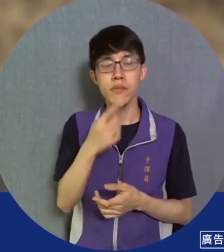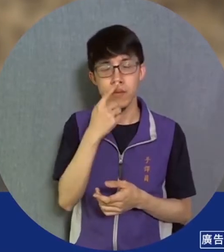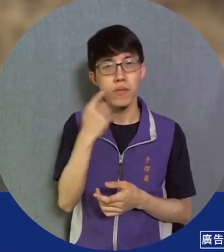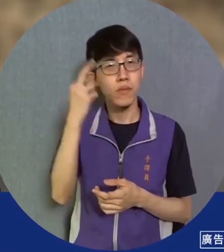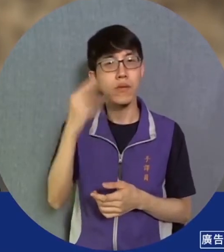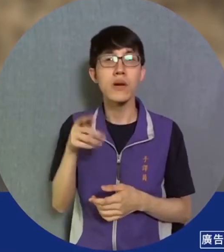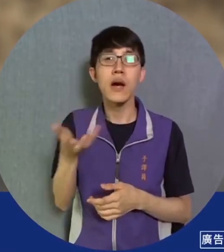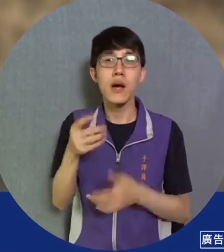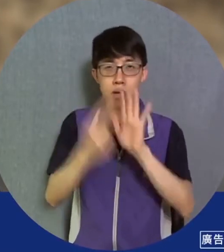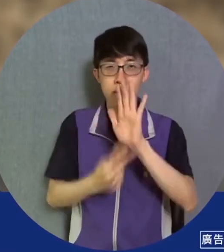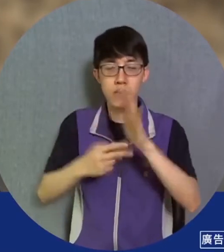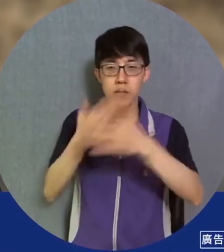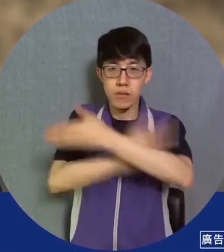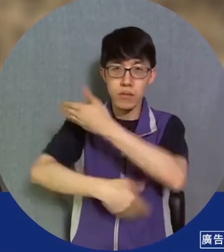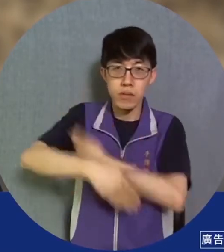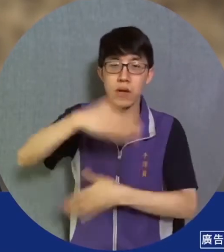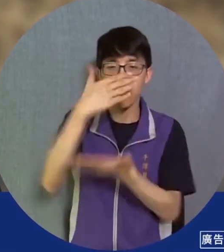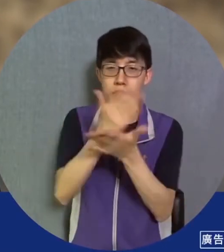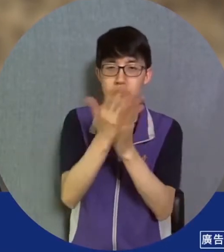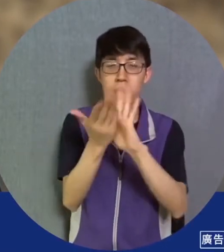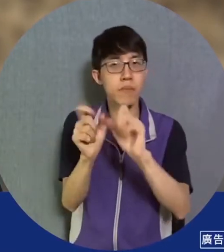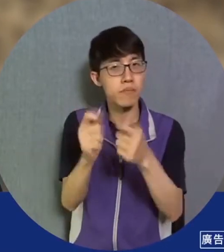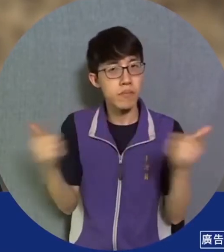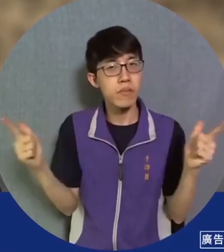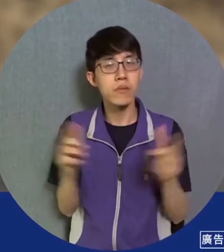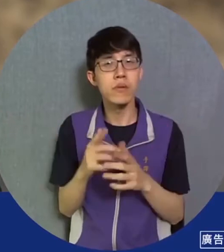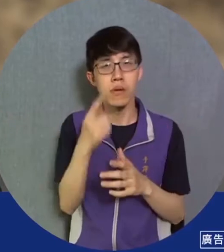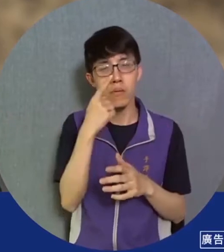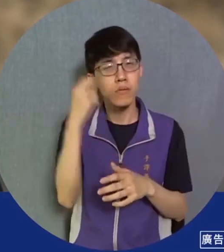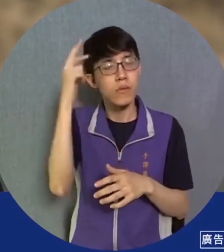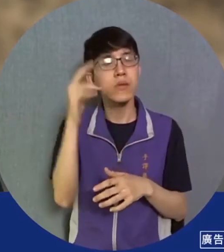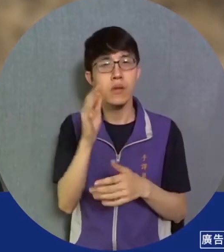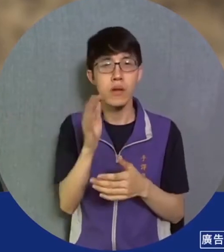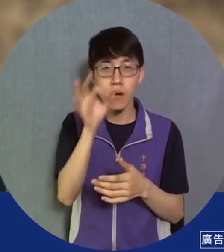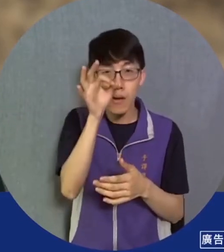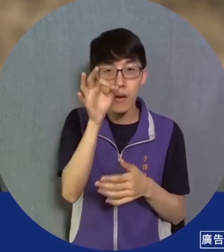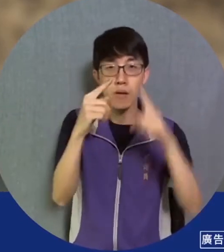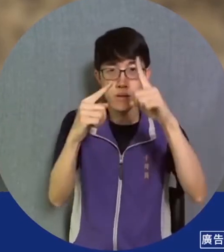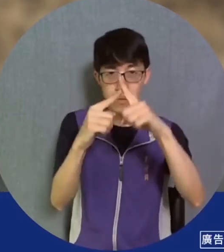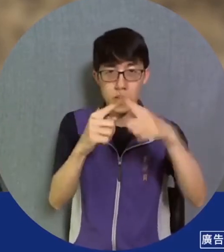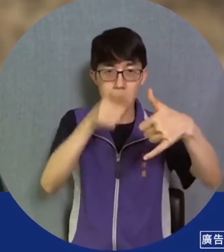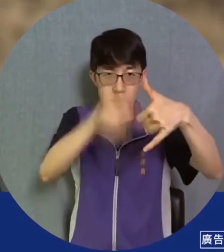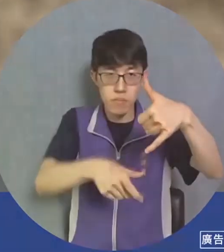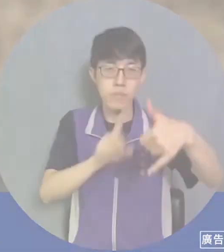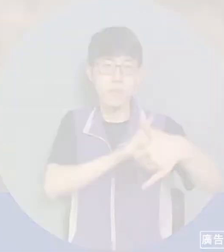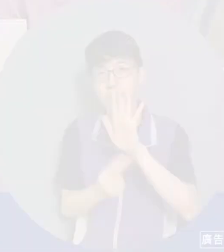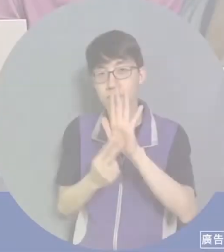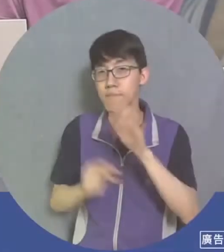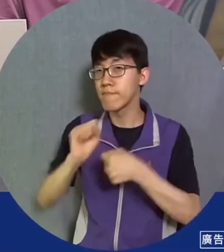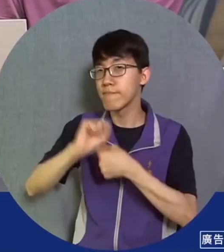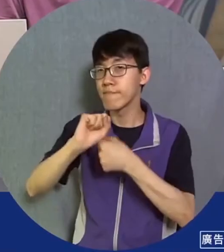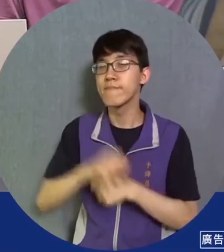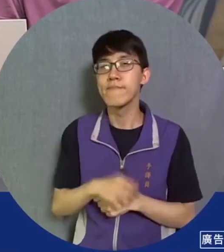或者有不同的形式，你就会理解说，那应该要做的还是会回到一个人的行为里面，然后这是他的基本权益，我觉得是这样子。